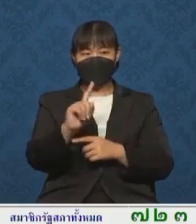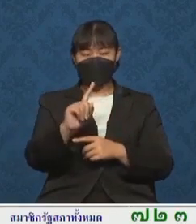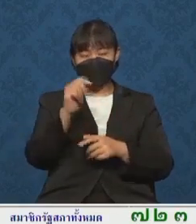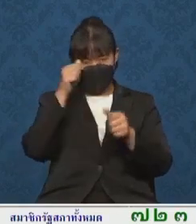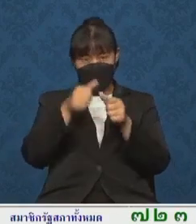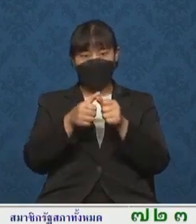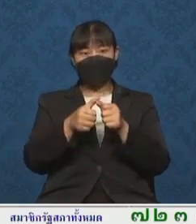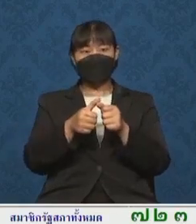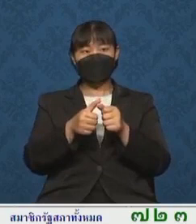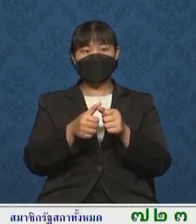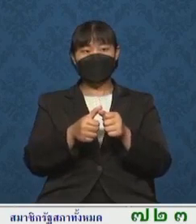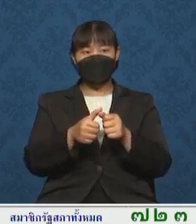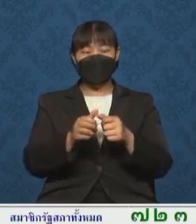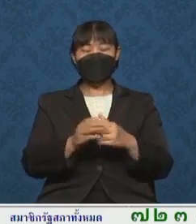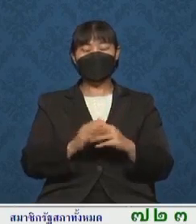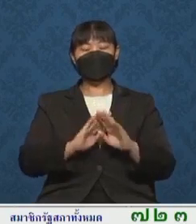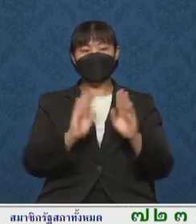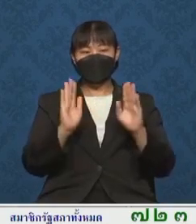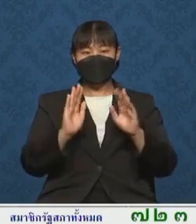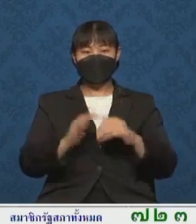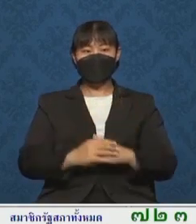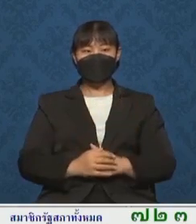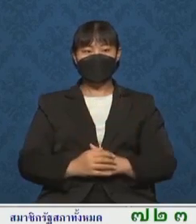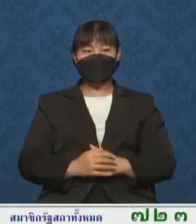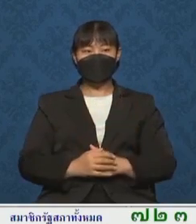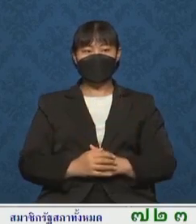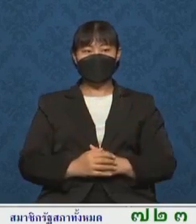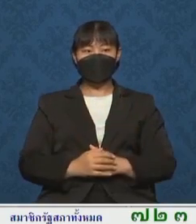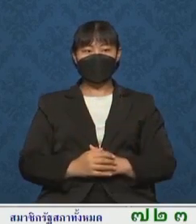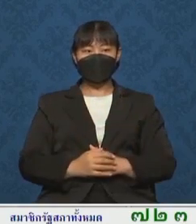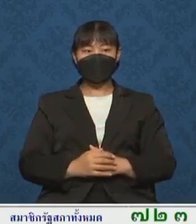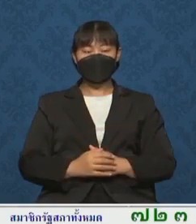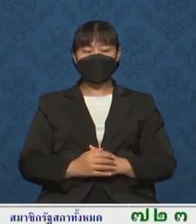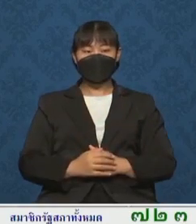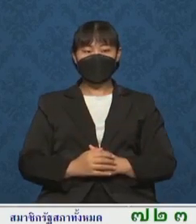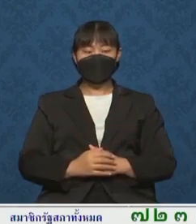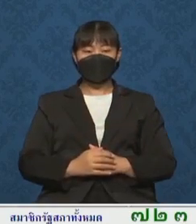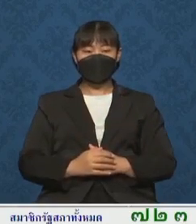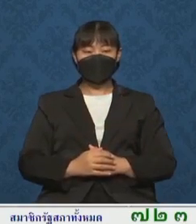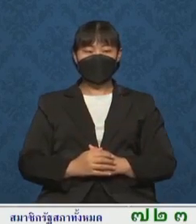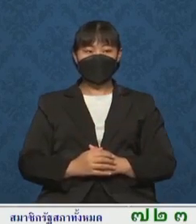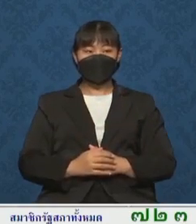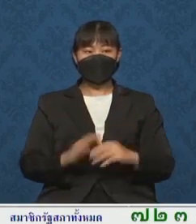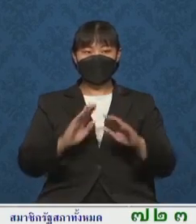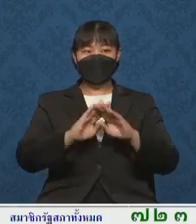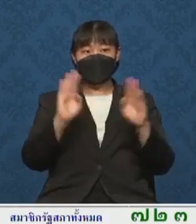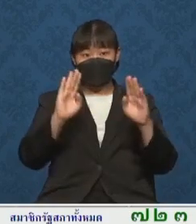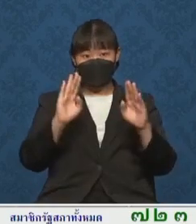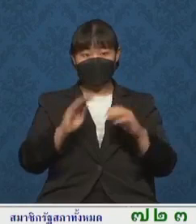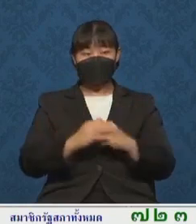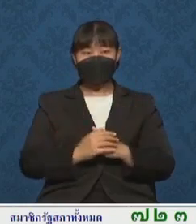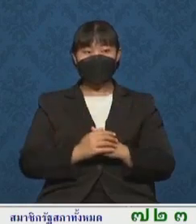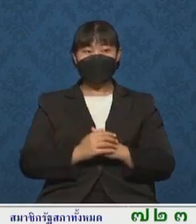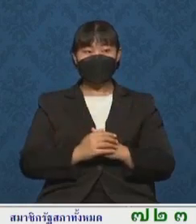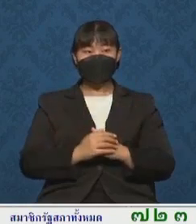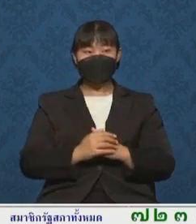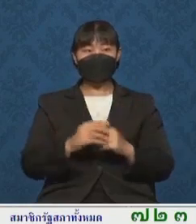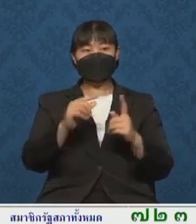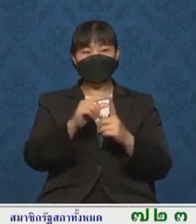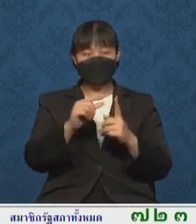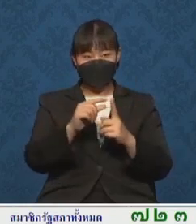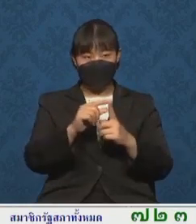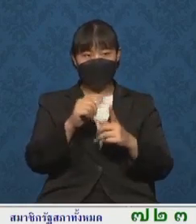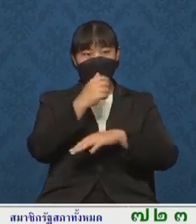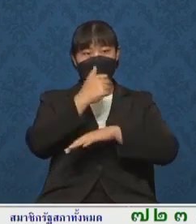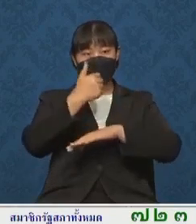เป็นคนประท้วงก็ถอนก็ได้ครับครับตอนคำว่าผู้ที่ต้องการจะล้มสถาบัน